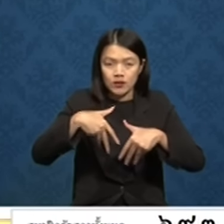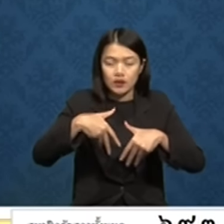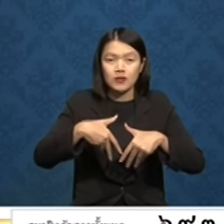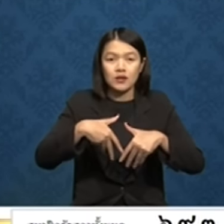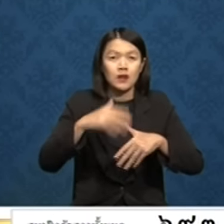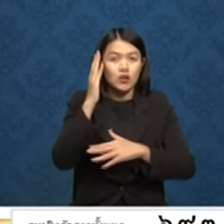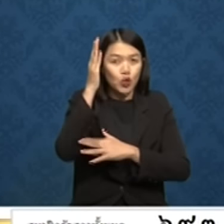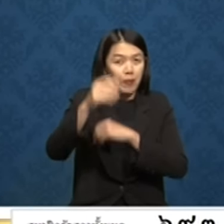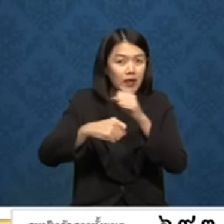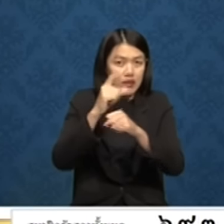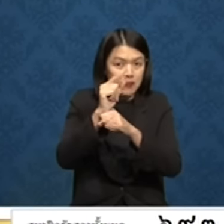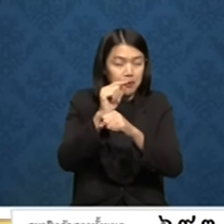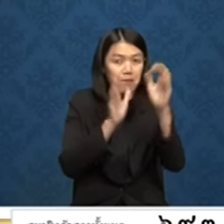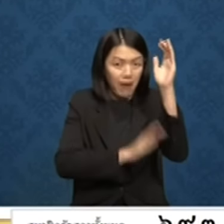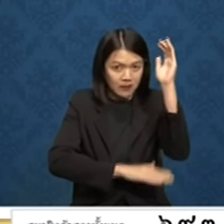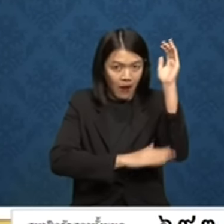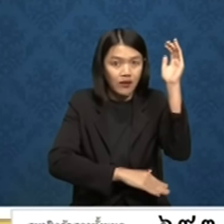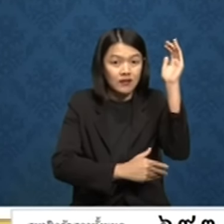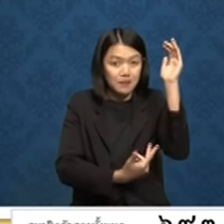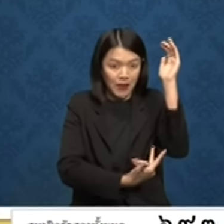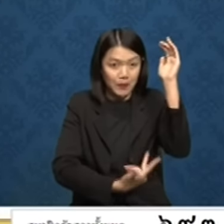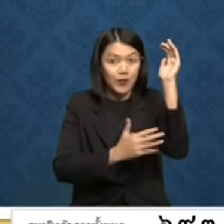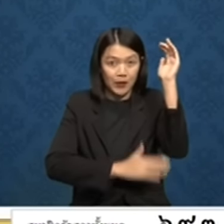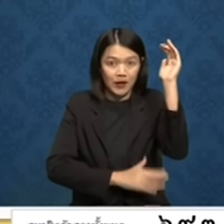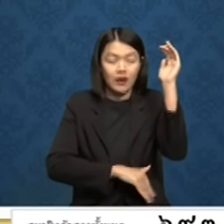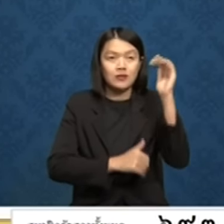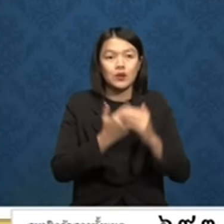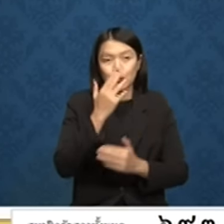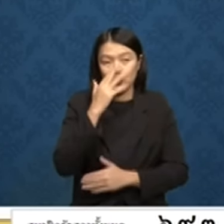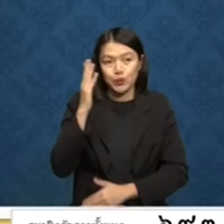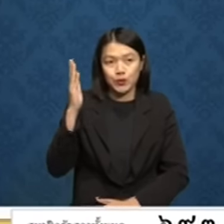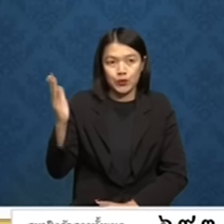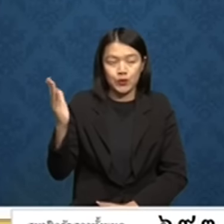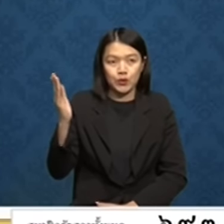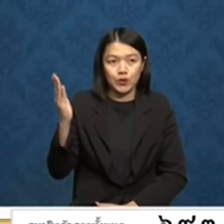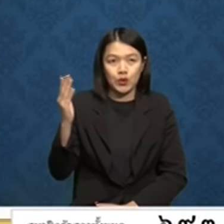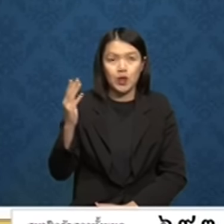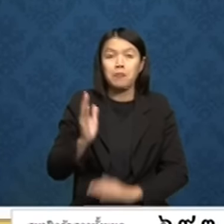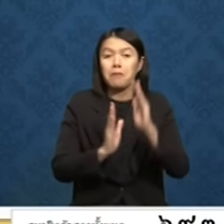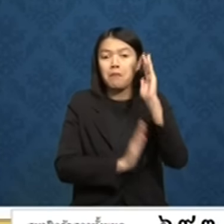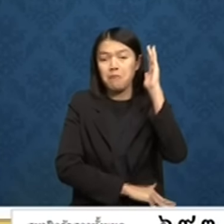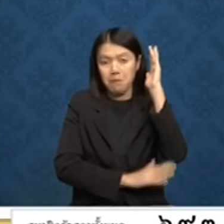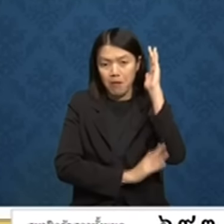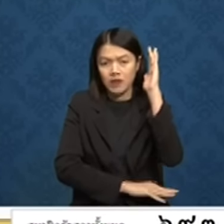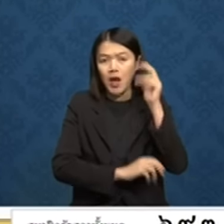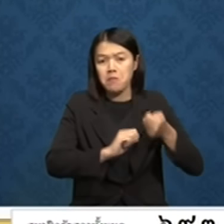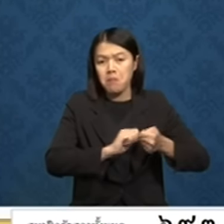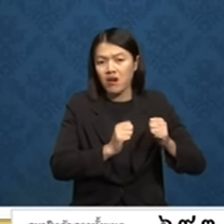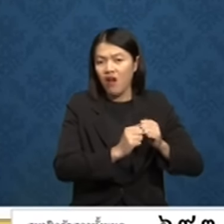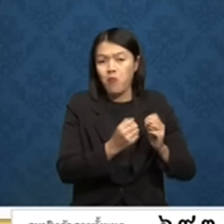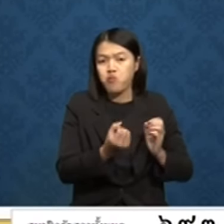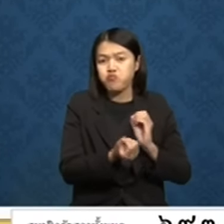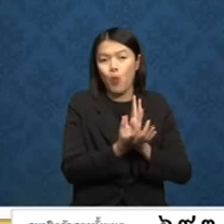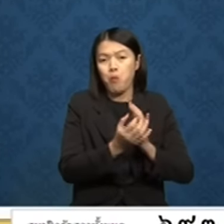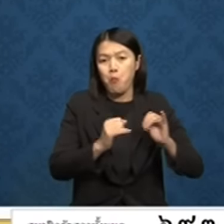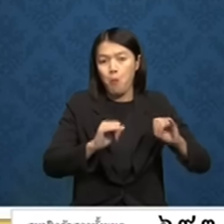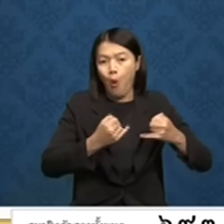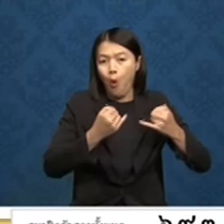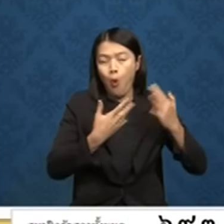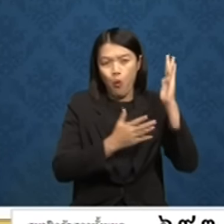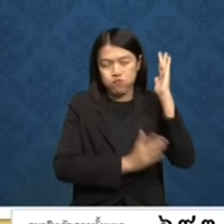20ปีต่อมาครับท่านประธานขอสไลด์ถัดไปครับความขัดแย้งในจังหวัดชายแดนภาคใต้นั้นเป็นปัญหาระดับชาติครับท่านประ